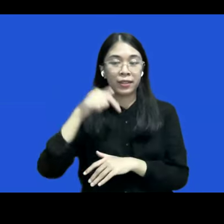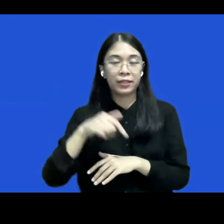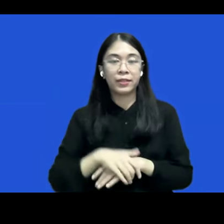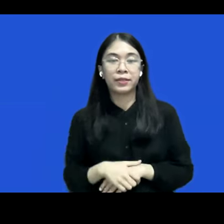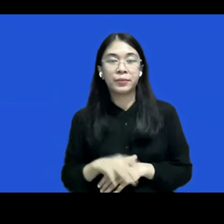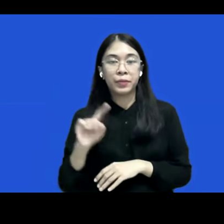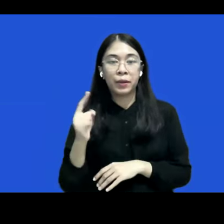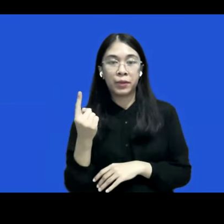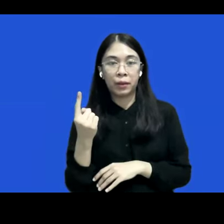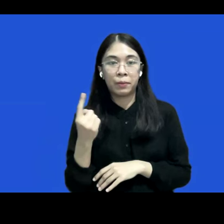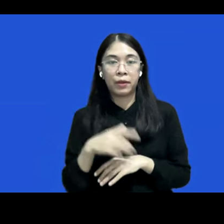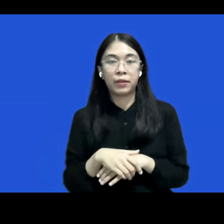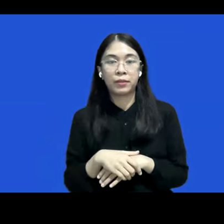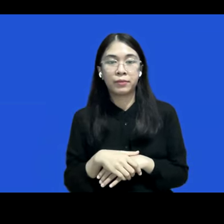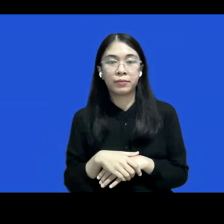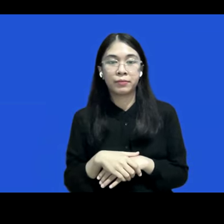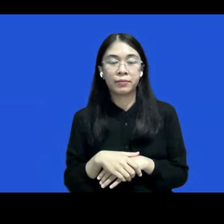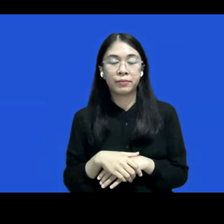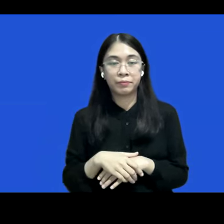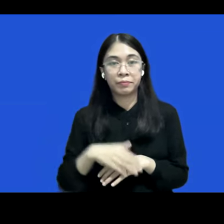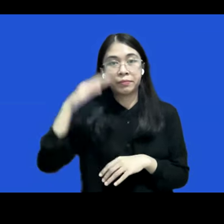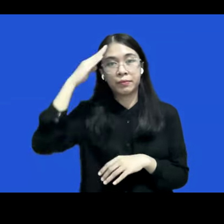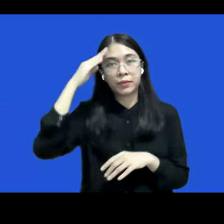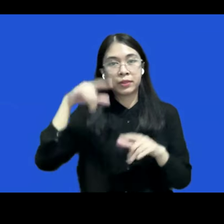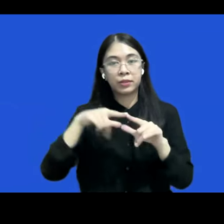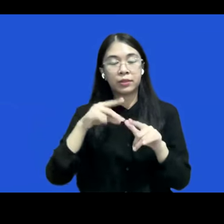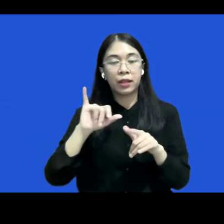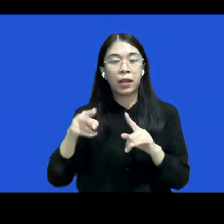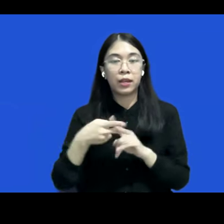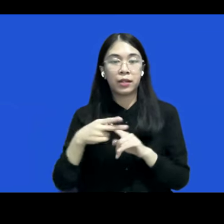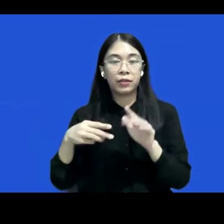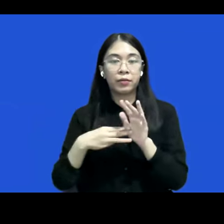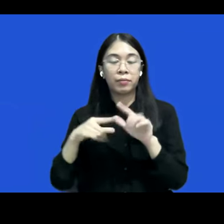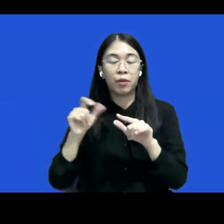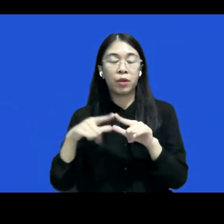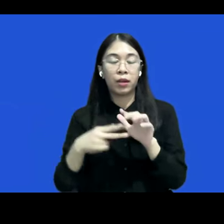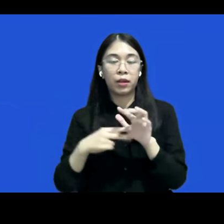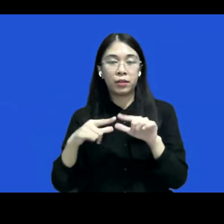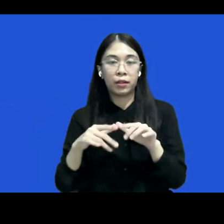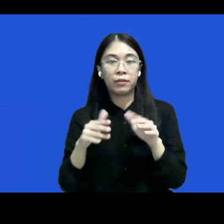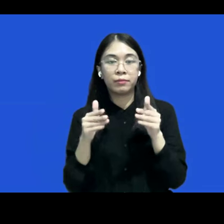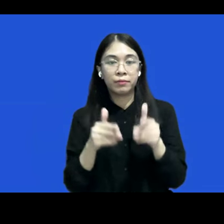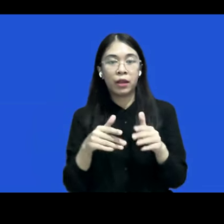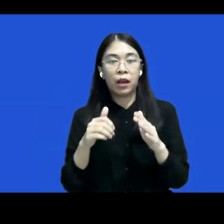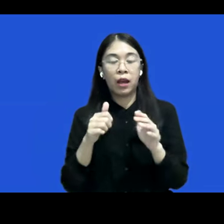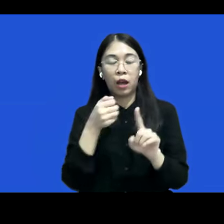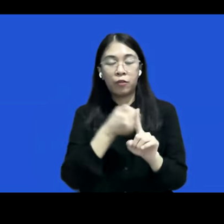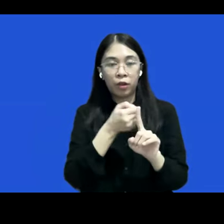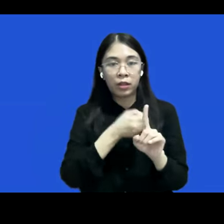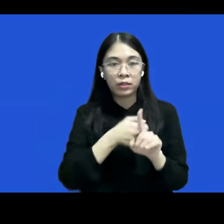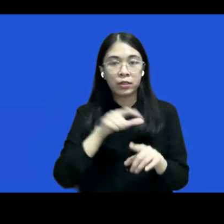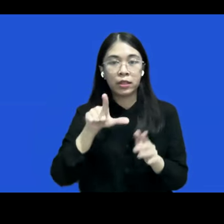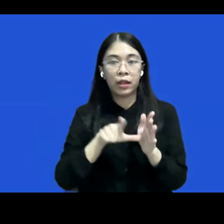Yang pertama yaitu ada Bang Arief Maulana, selaku Wakil Bidang Advokasi di Yayasan Lembaga Bantuan Hukum Indonesia atau